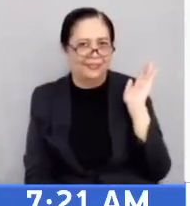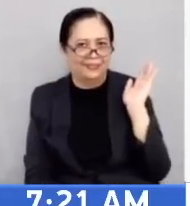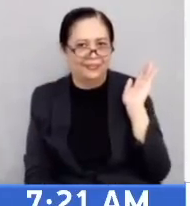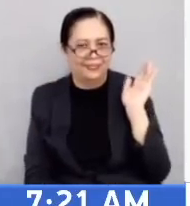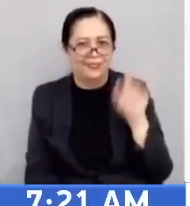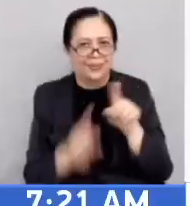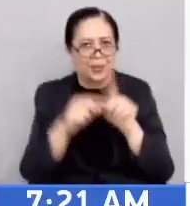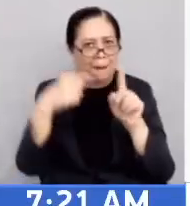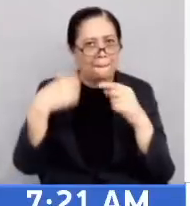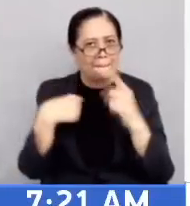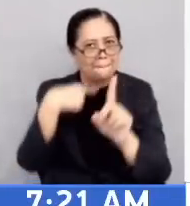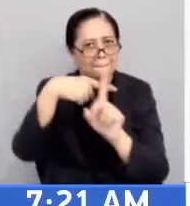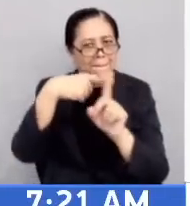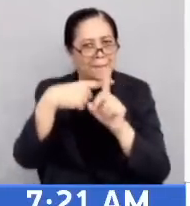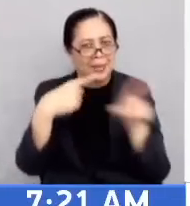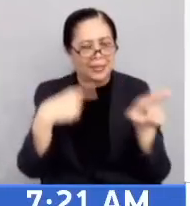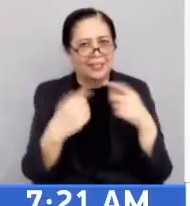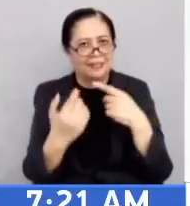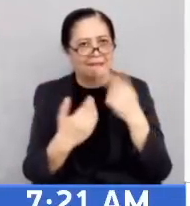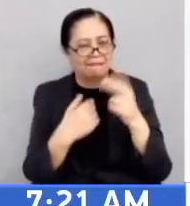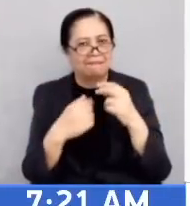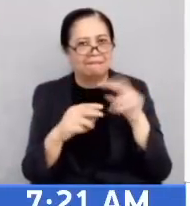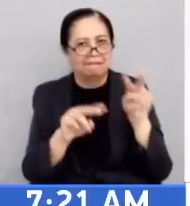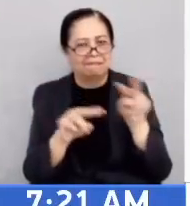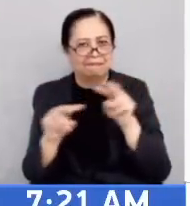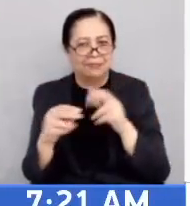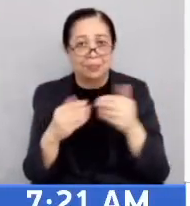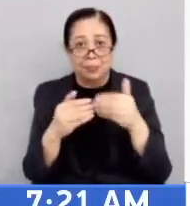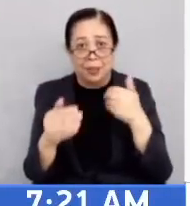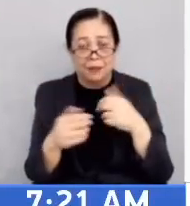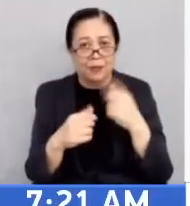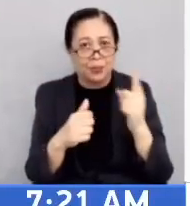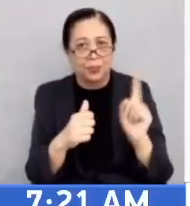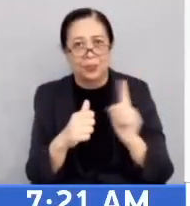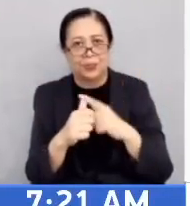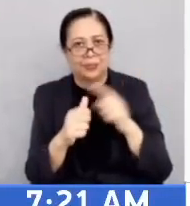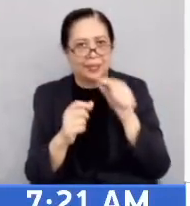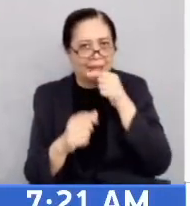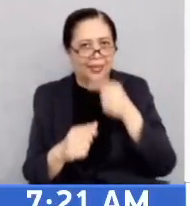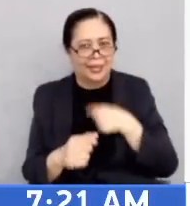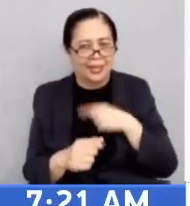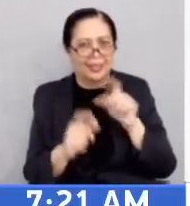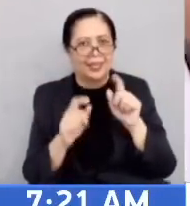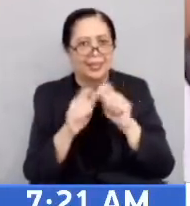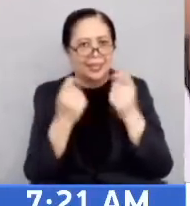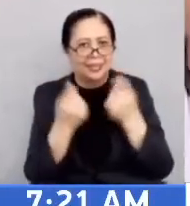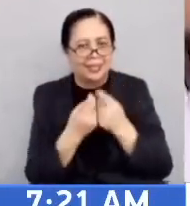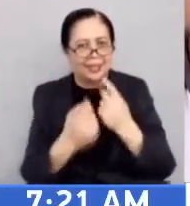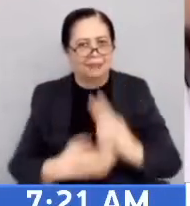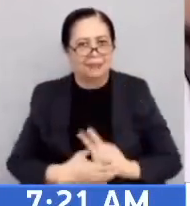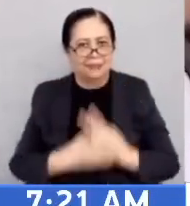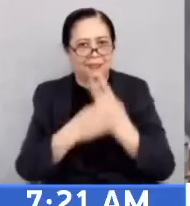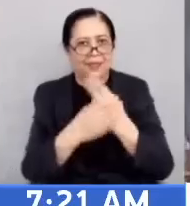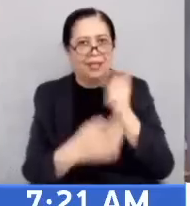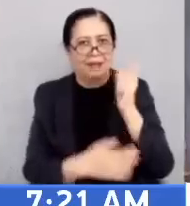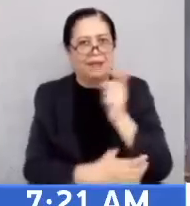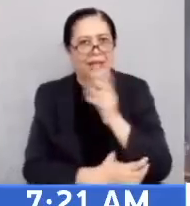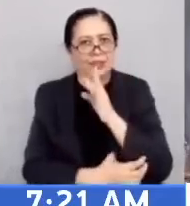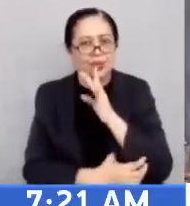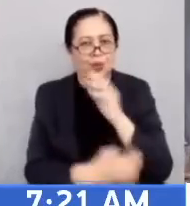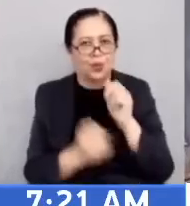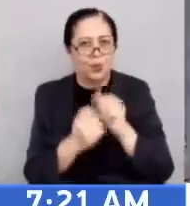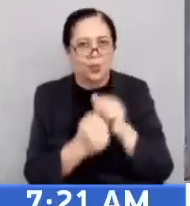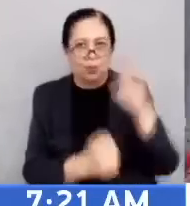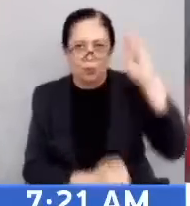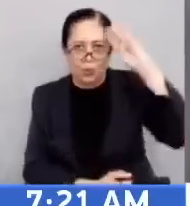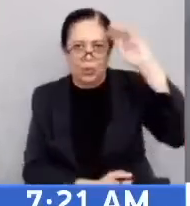feedback ang episode. Bago ang pilot, nag-guest ang Team Voltes 5 sa Fast Talk with Boya Bunda kung saan